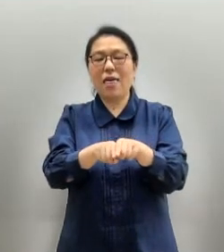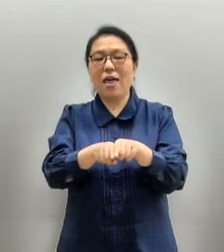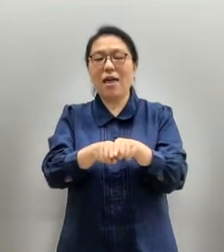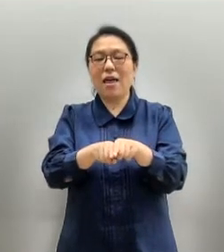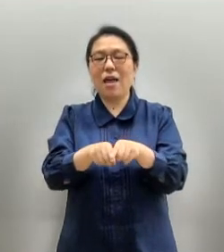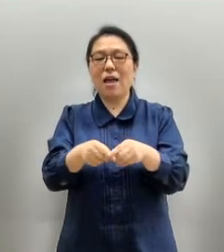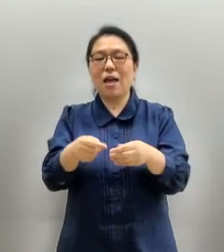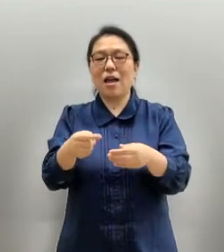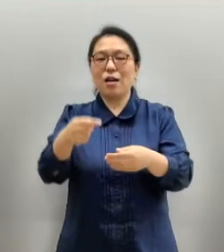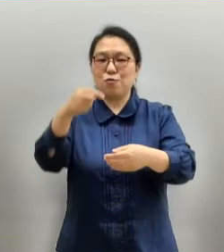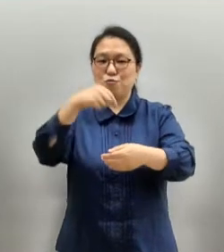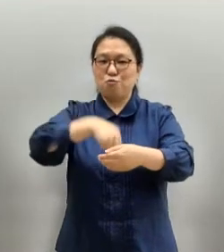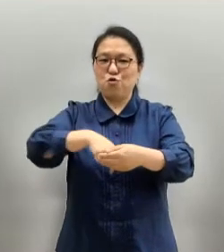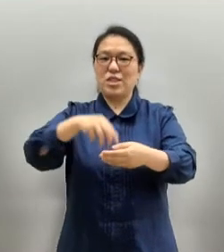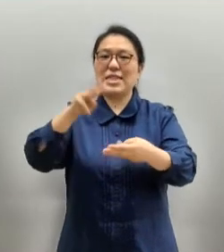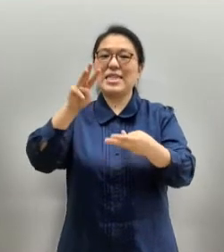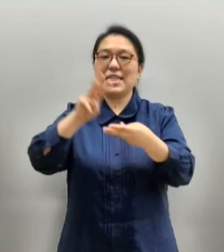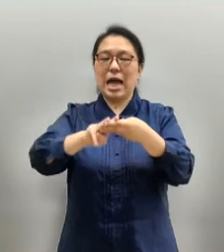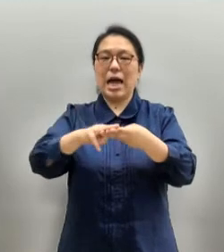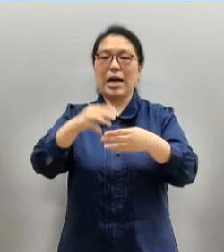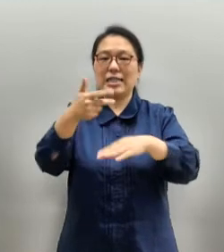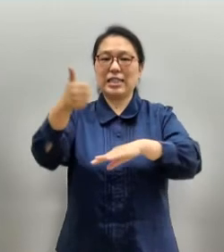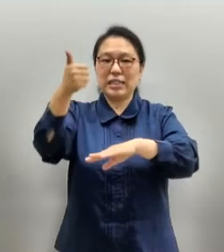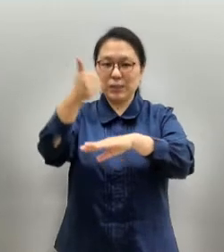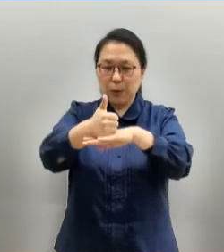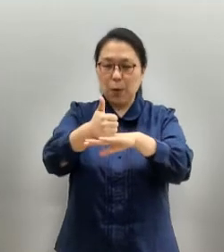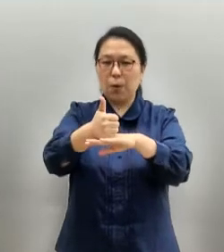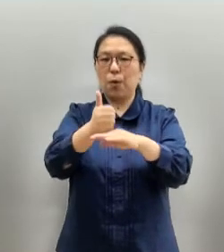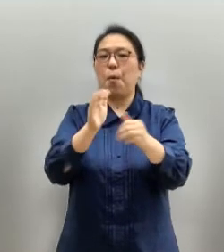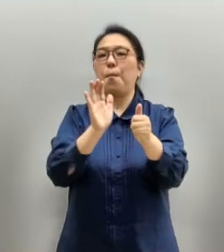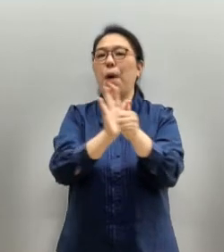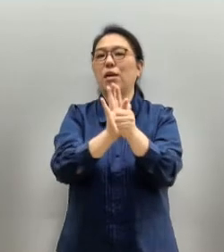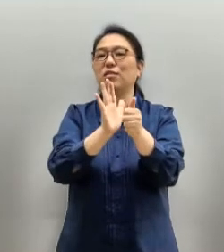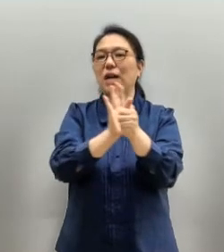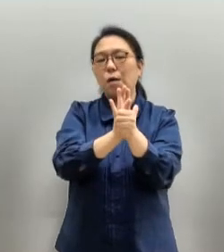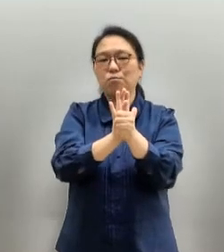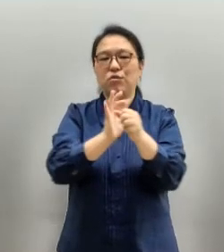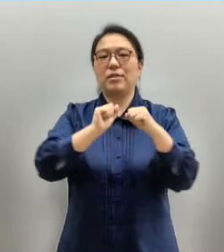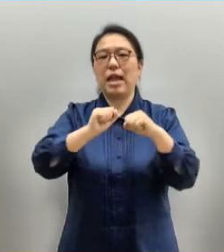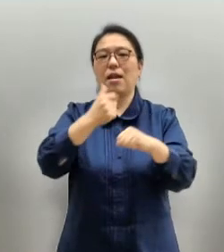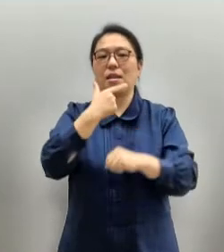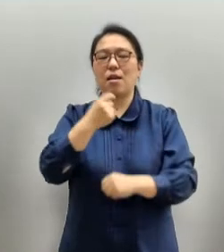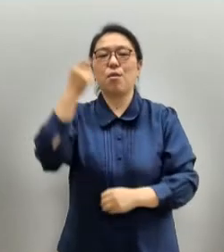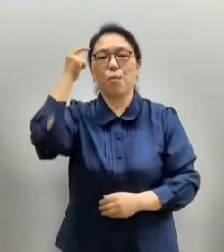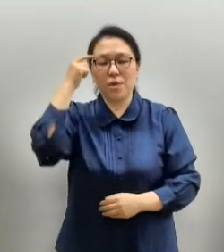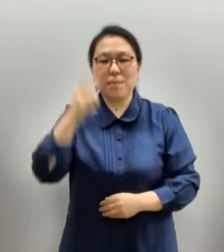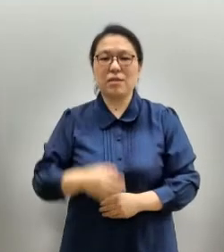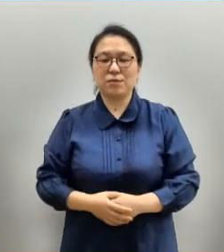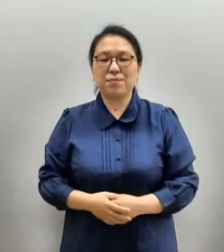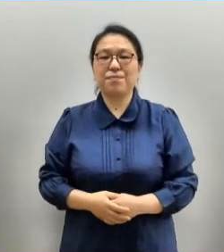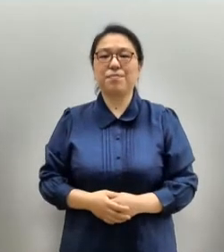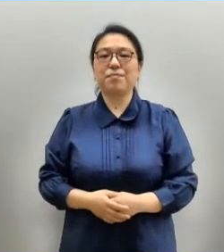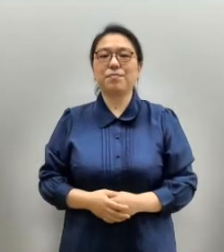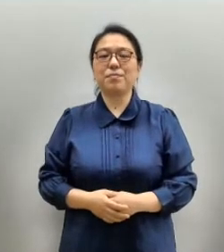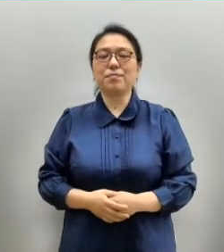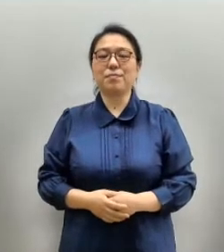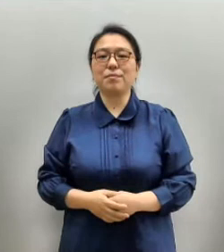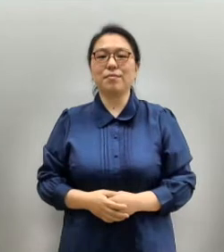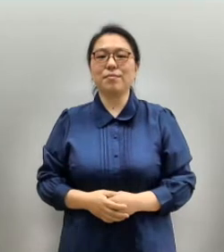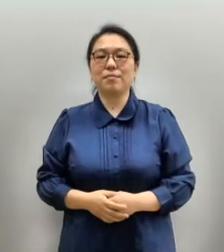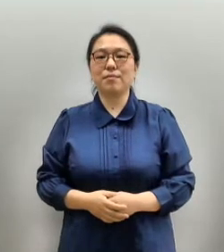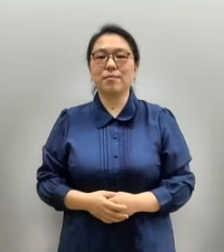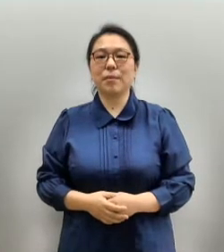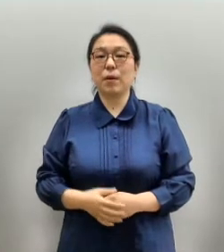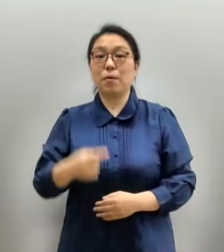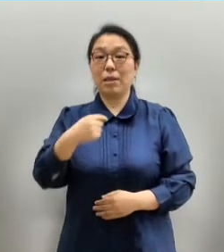姿勢のバックアップを、そういう形でやっていきたいなというふうに考えております。で、私もです